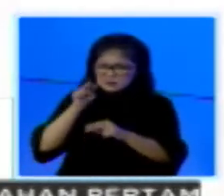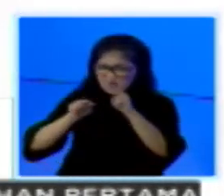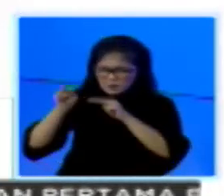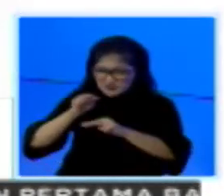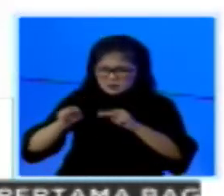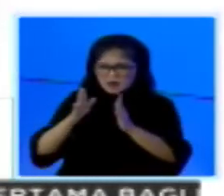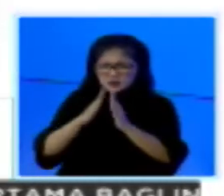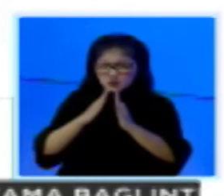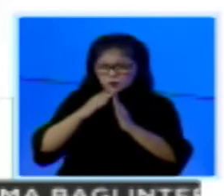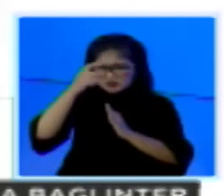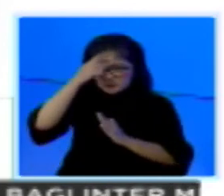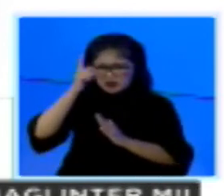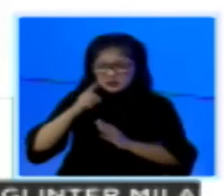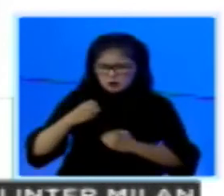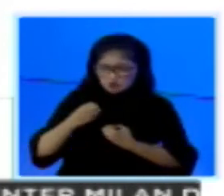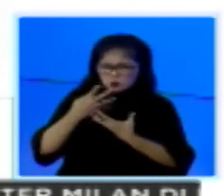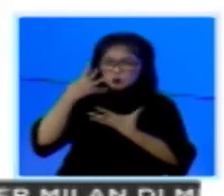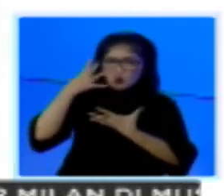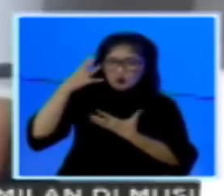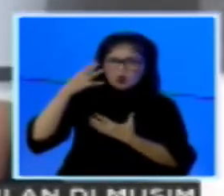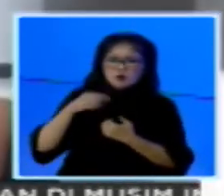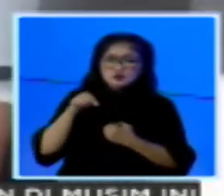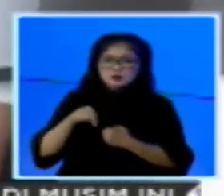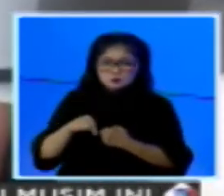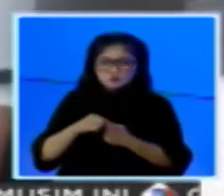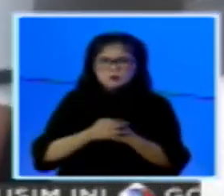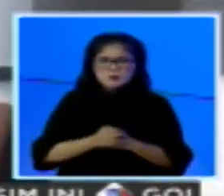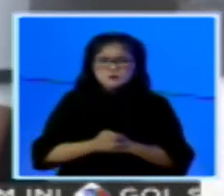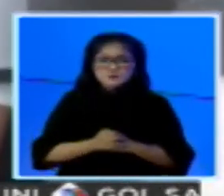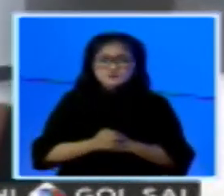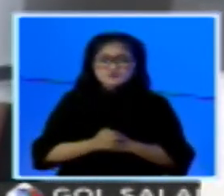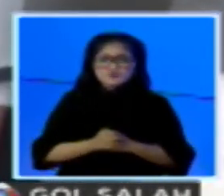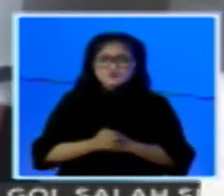rumah sakit akibat shock berat. Dari Manado, Sulawesi Utara, Jeffrey Langi, iNews melaporkan.